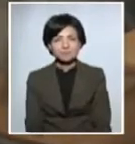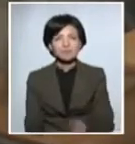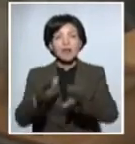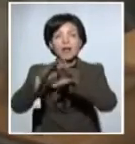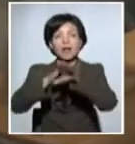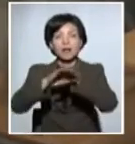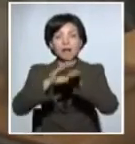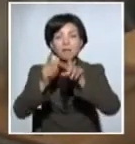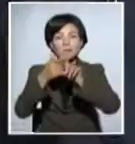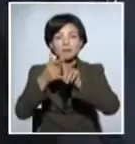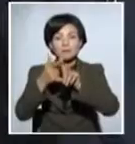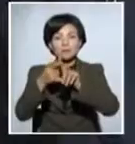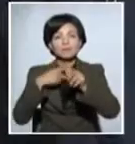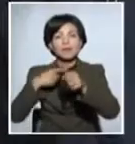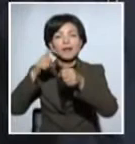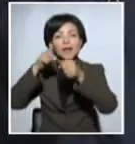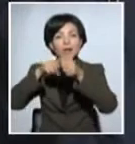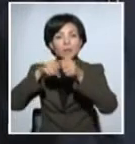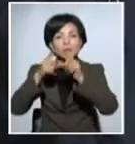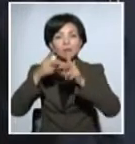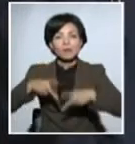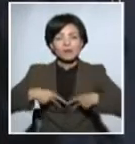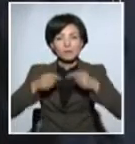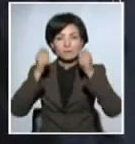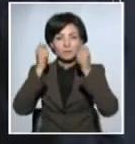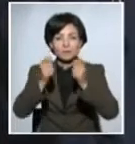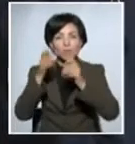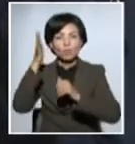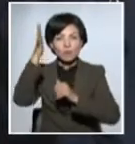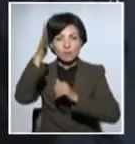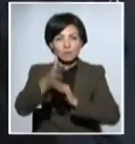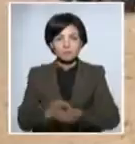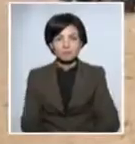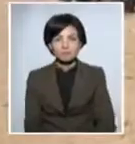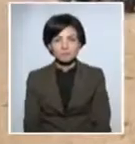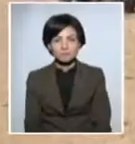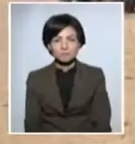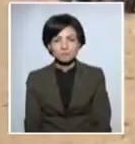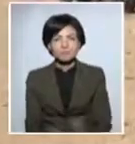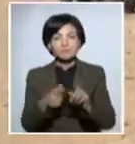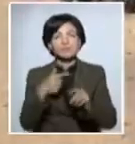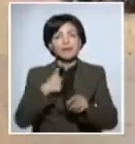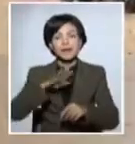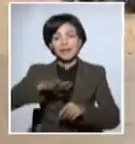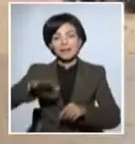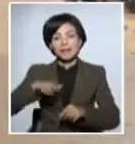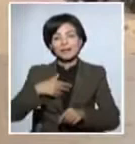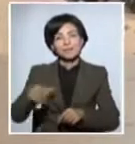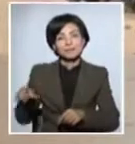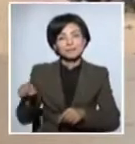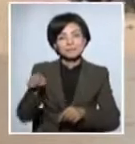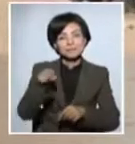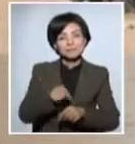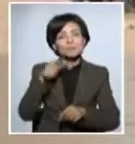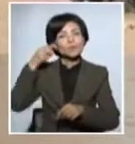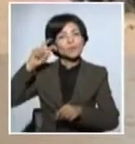المناسبة هي ضربة على المشاركة في الحياة السياسية مستقبلا. والله جبتهم حتى كانوا هما صغار، ما قلت خليني